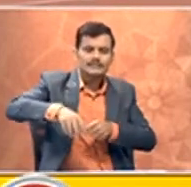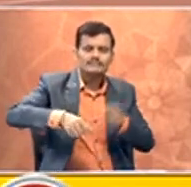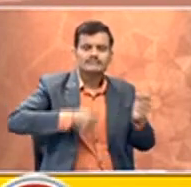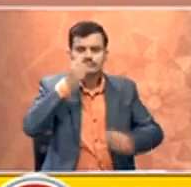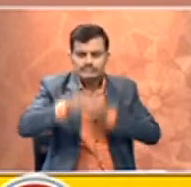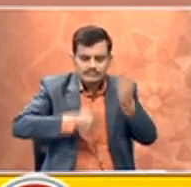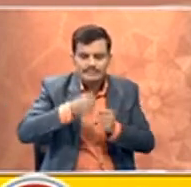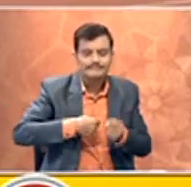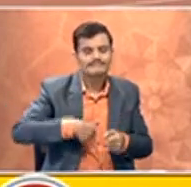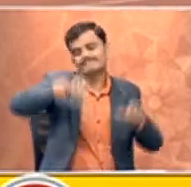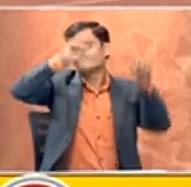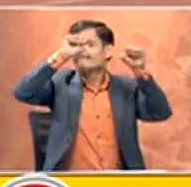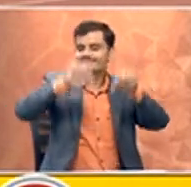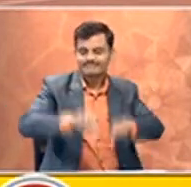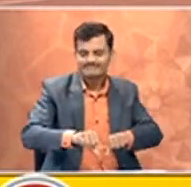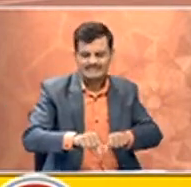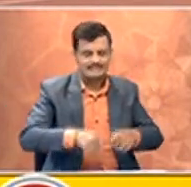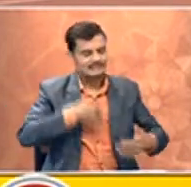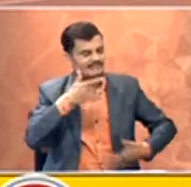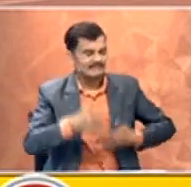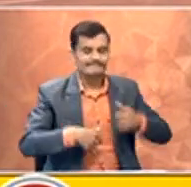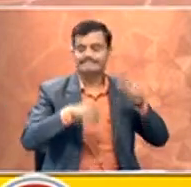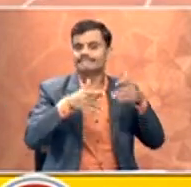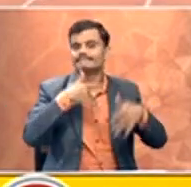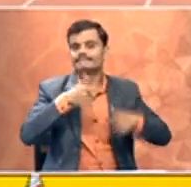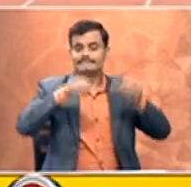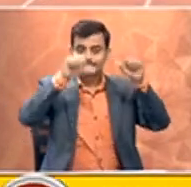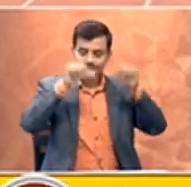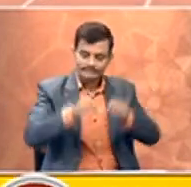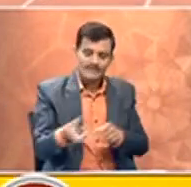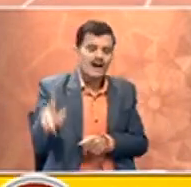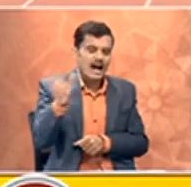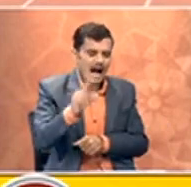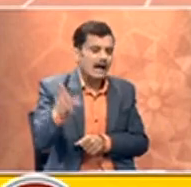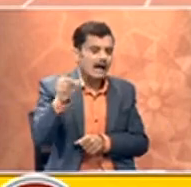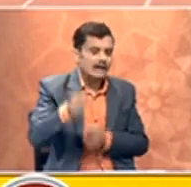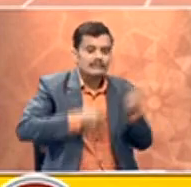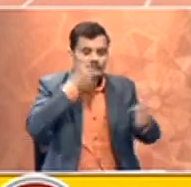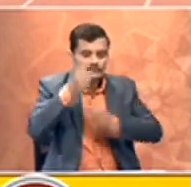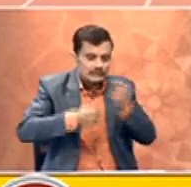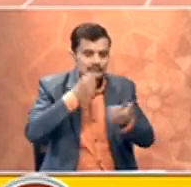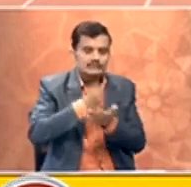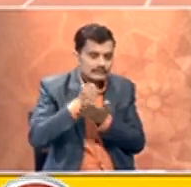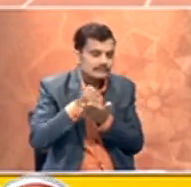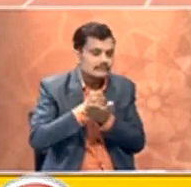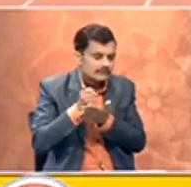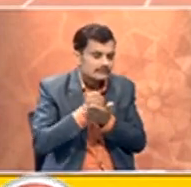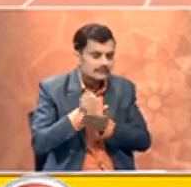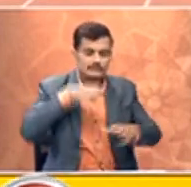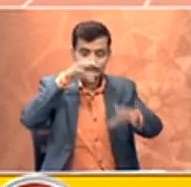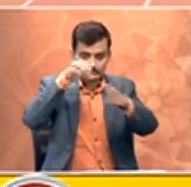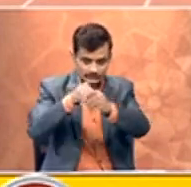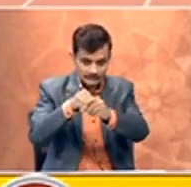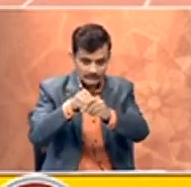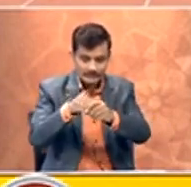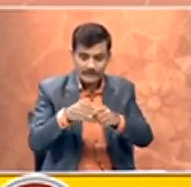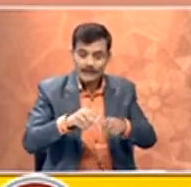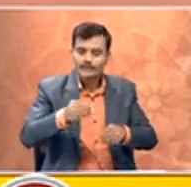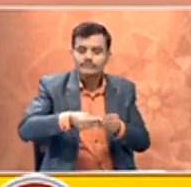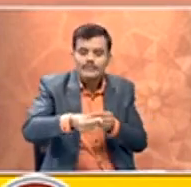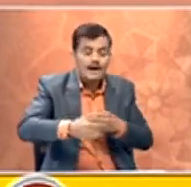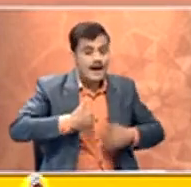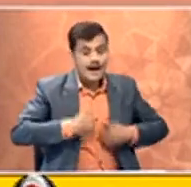गया उसमें। तो वो हार मुझे अच्छी नहीं लगी, तो ऐसे करते करते मैं एथलेटिक्स में आ गया। फिर ऐसे ही धीरे धीरे अभी मज़ा आने लग